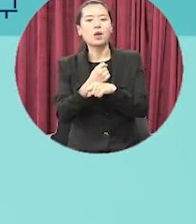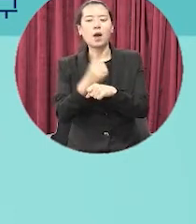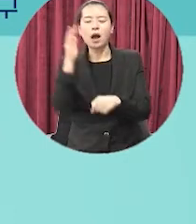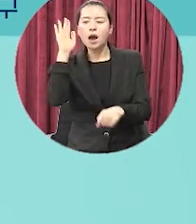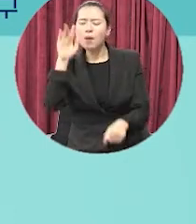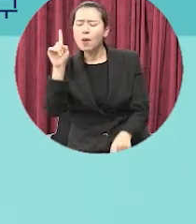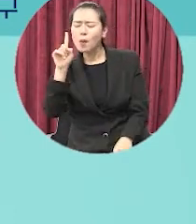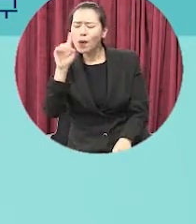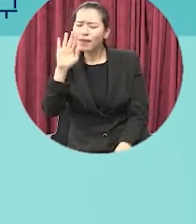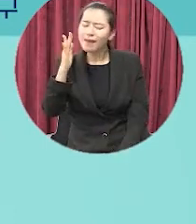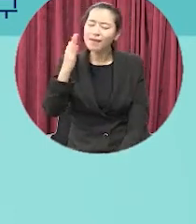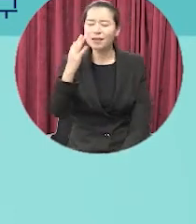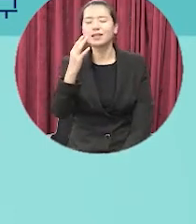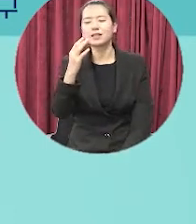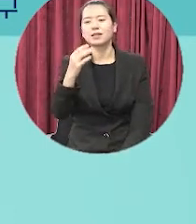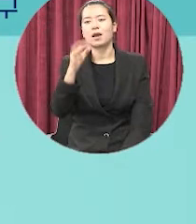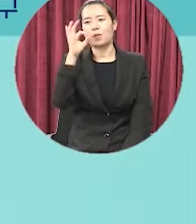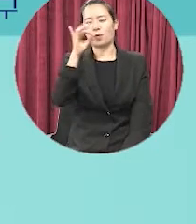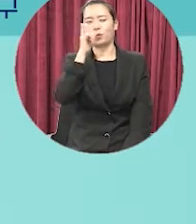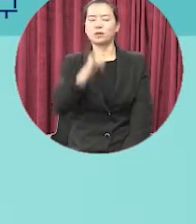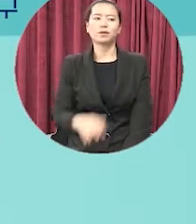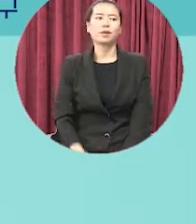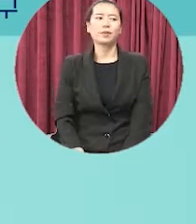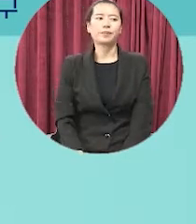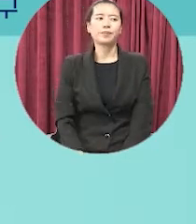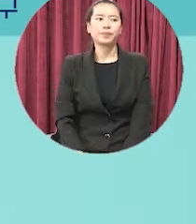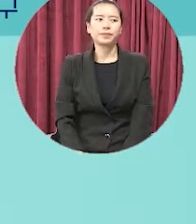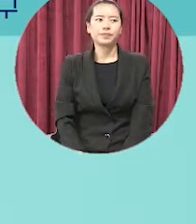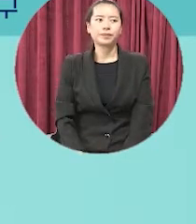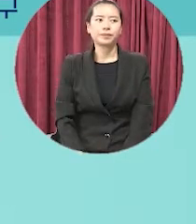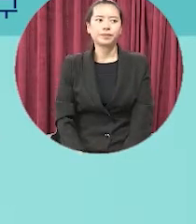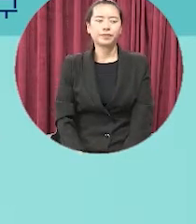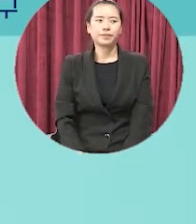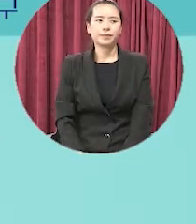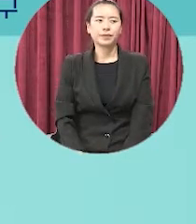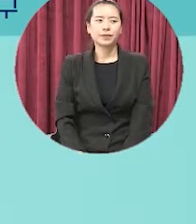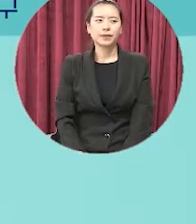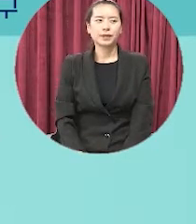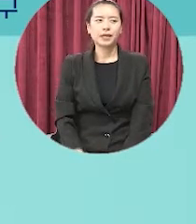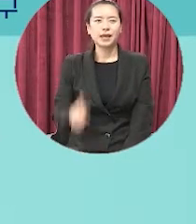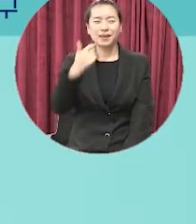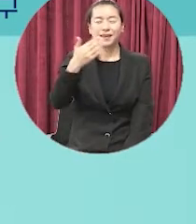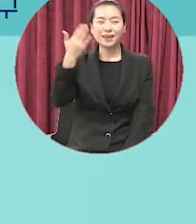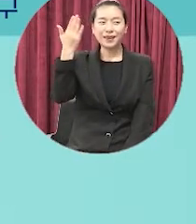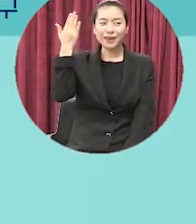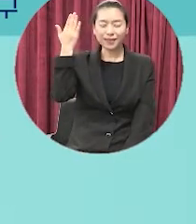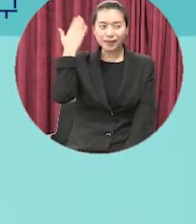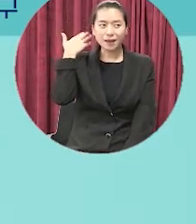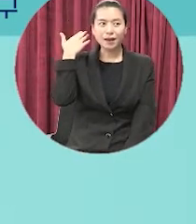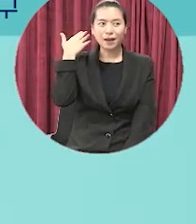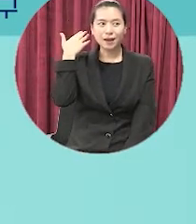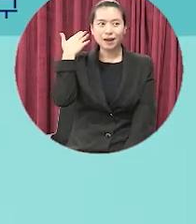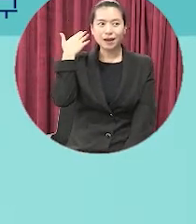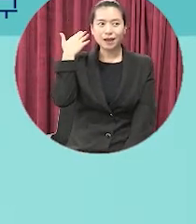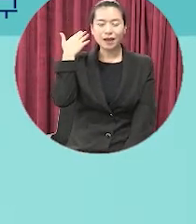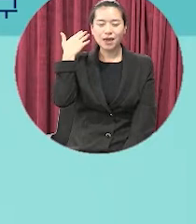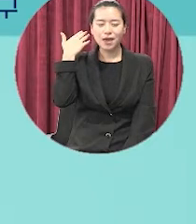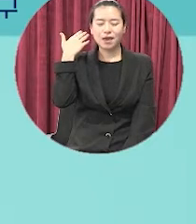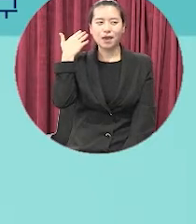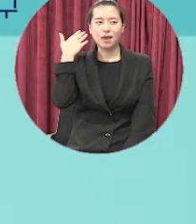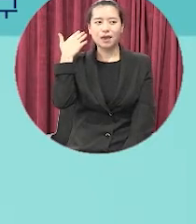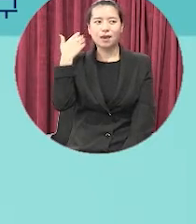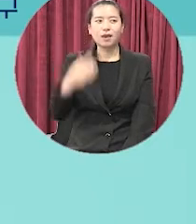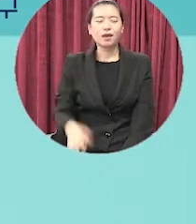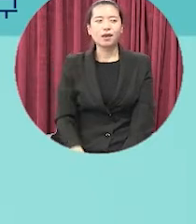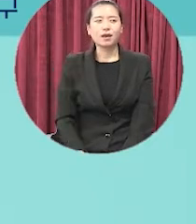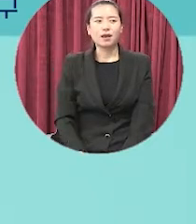코드 작성을 하실 수가 있습니다 코드 배 피니시 헌 모듈은 기존 숙이고 드 작성 기반의 코어 2 추출 전략에 대하여